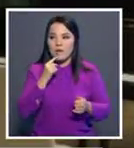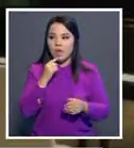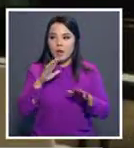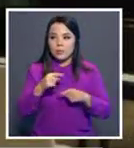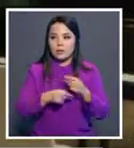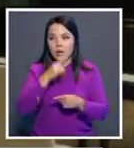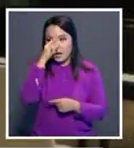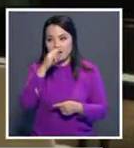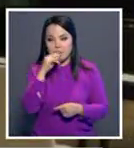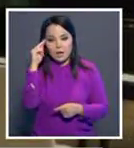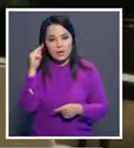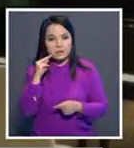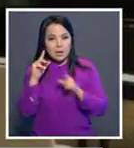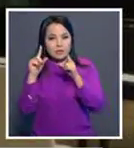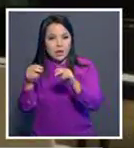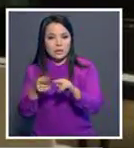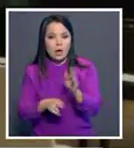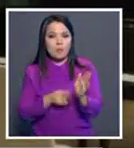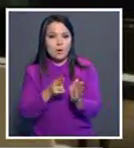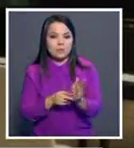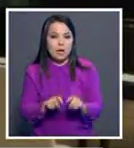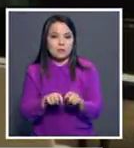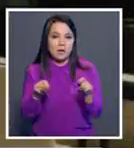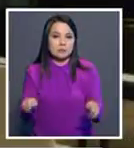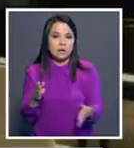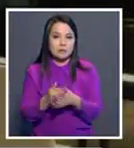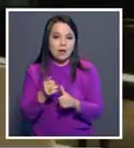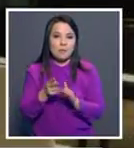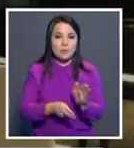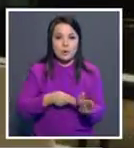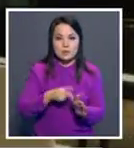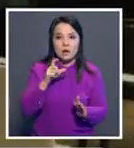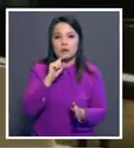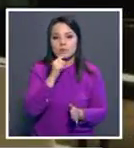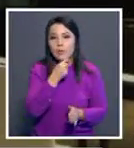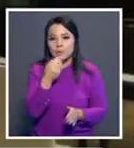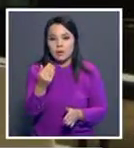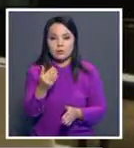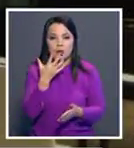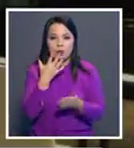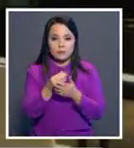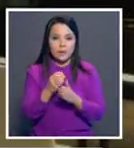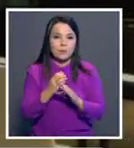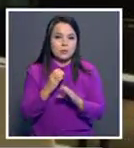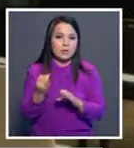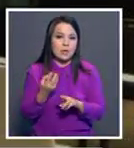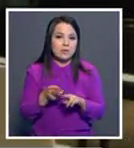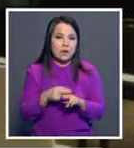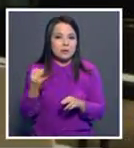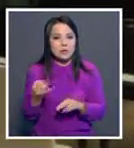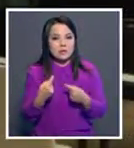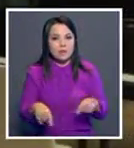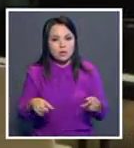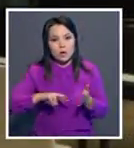Қазақстан арқылы Қытайға қатынайтын пойыз іске қосылды. Осы пойыз экономикалық локомотив болып, бұдан да қызықты тың